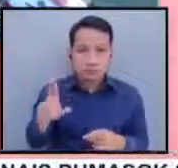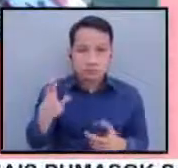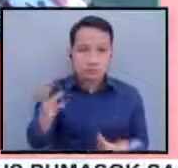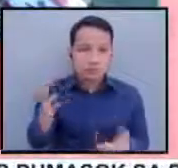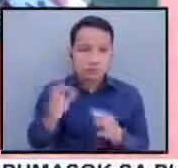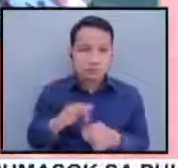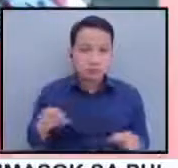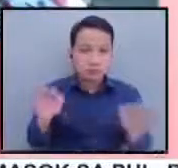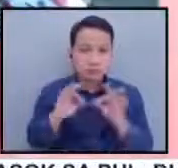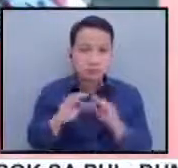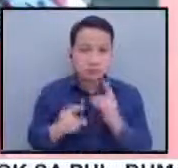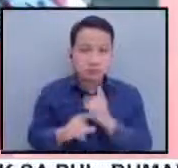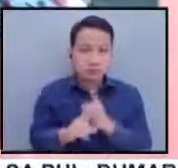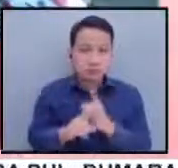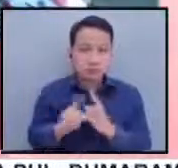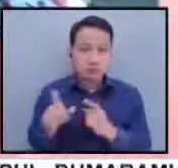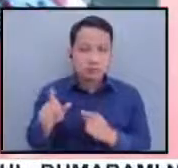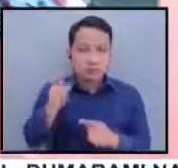Opo, Noel.